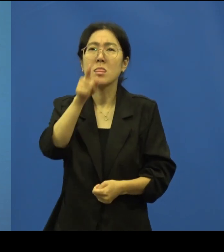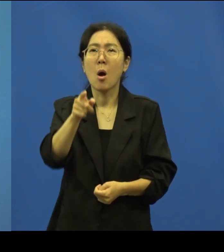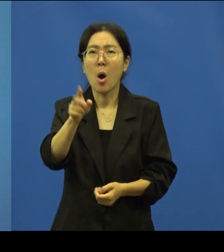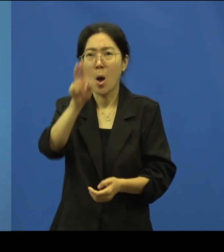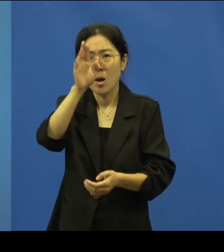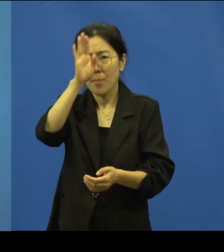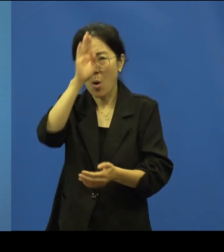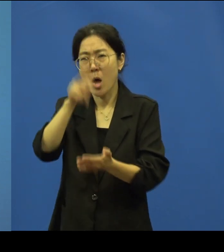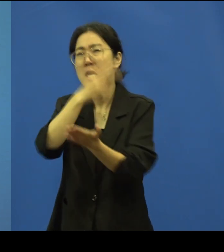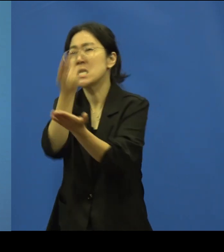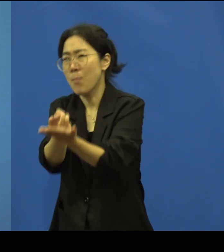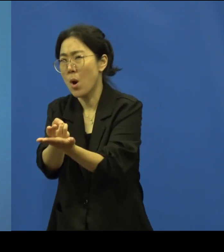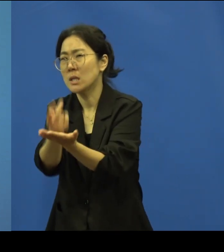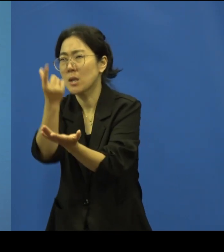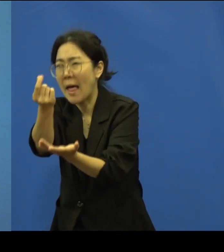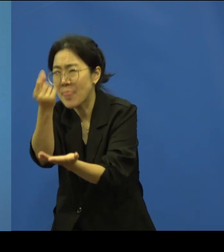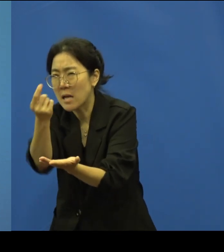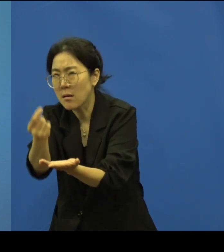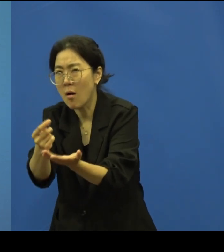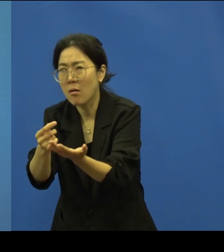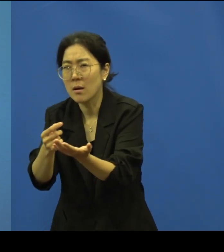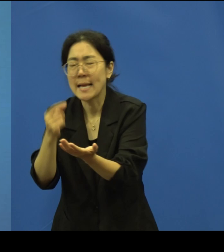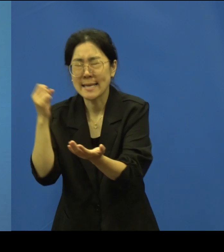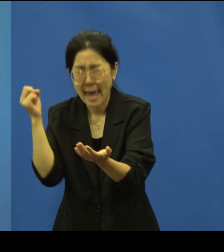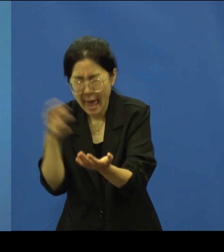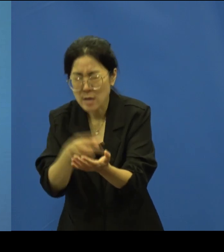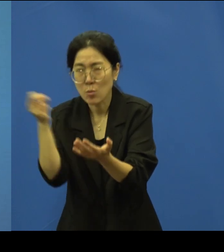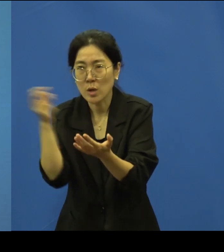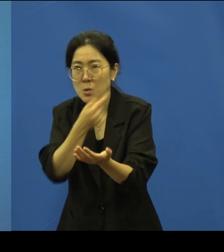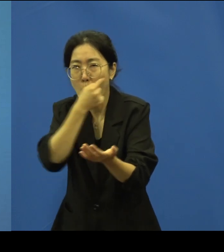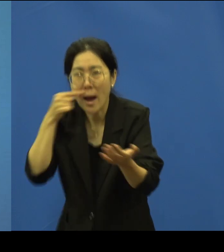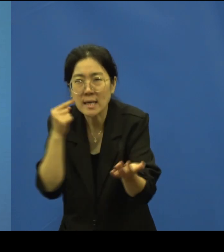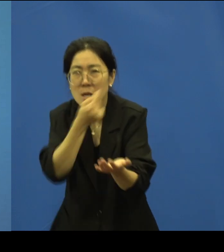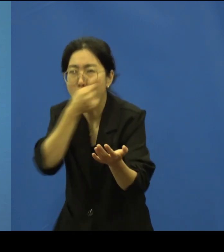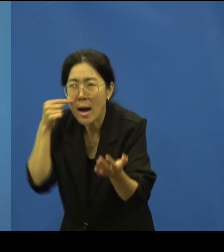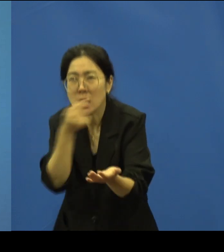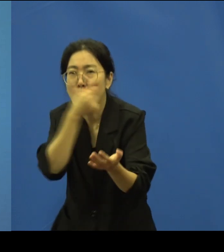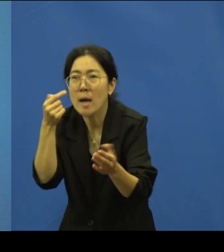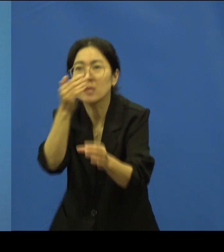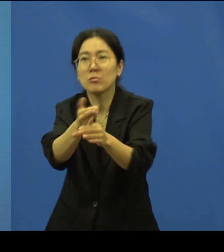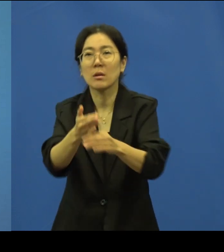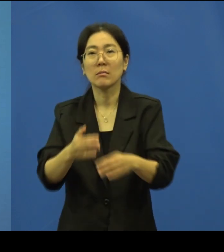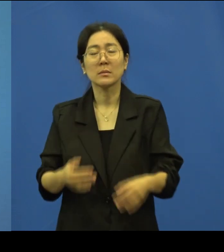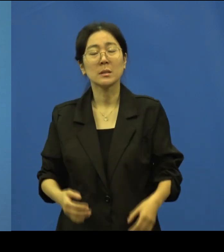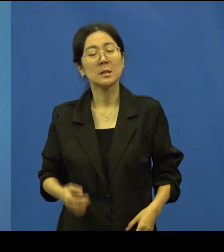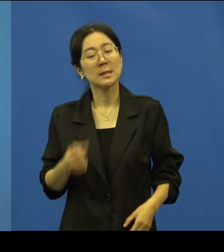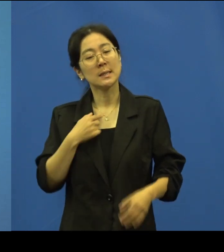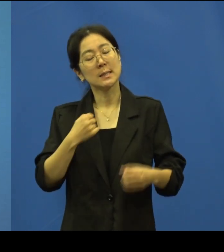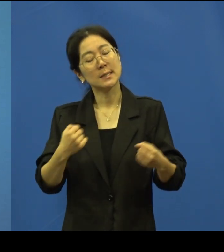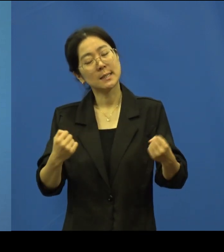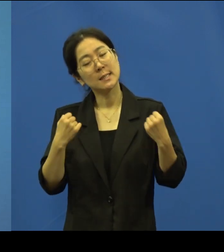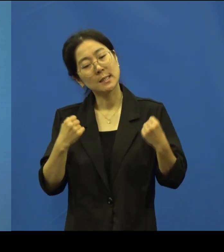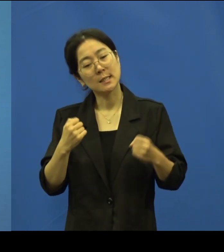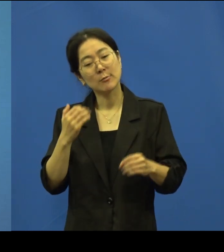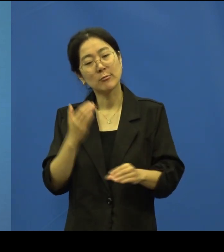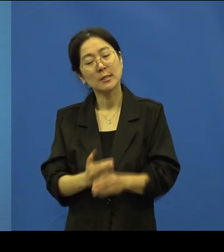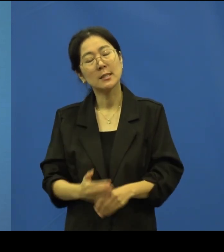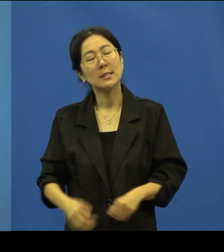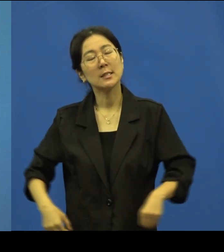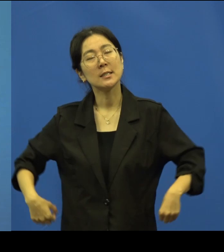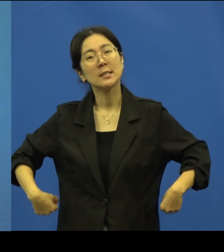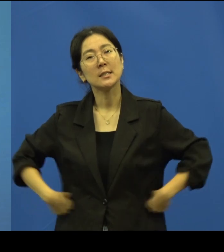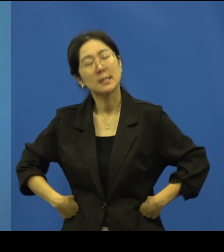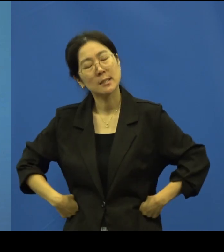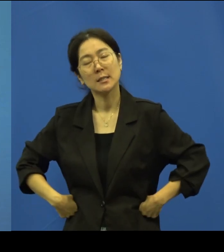보겠다고. 근데 참 정말 하나님의 은혜가 얼마나 감사한지요. 제가 사랑의